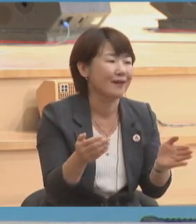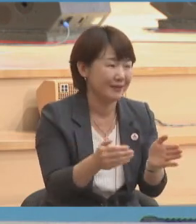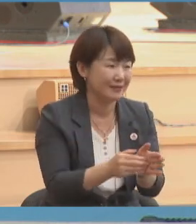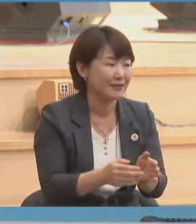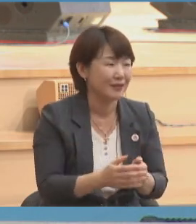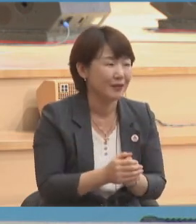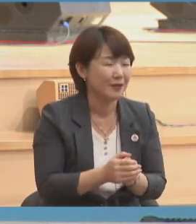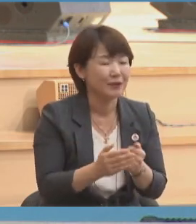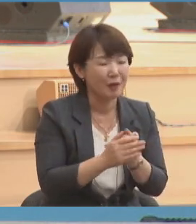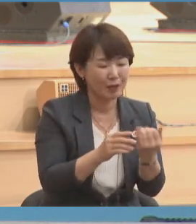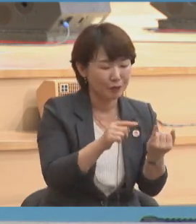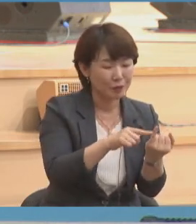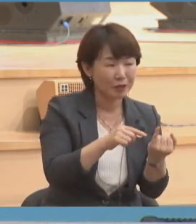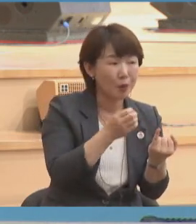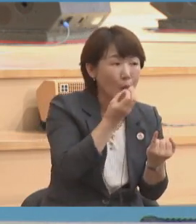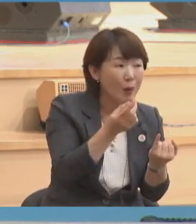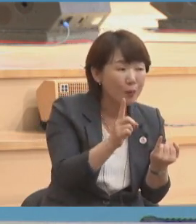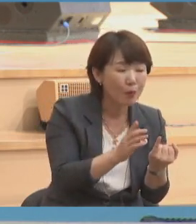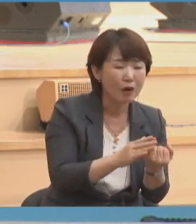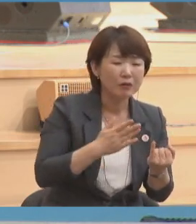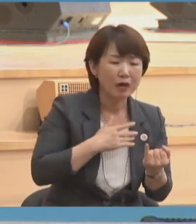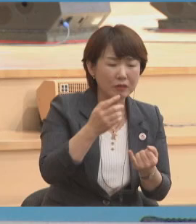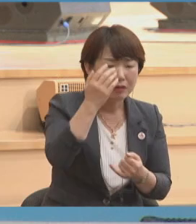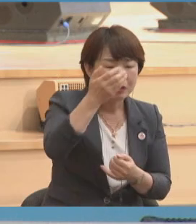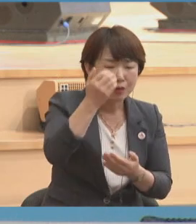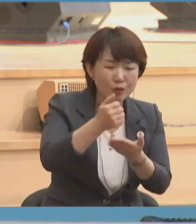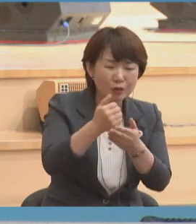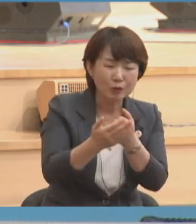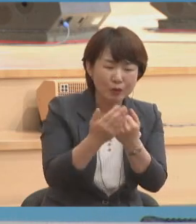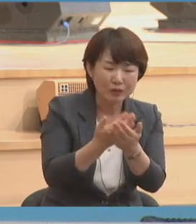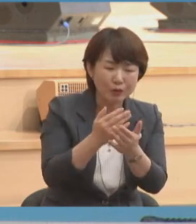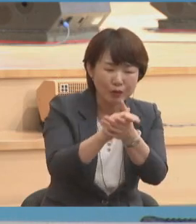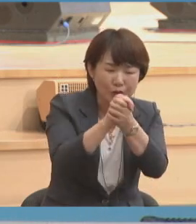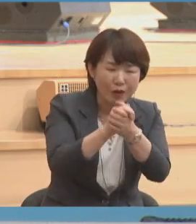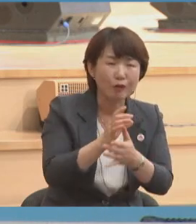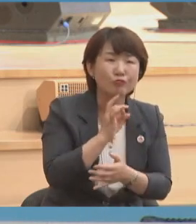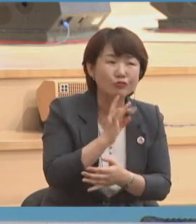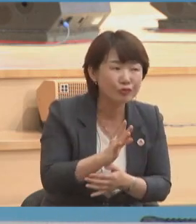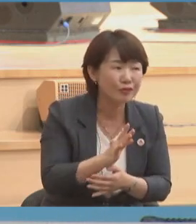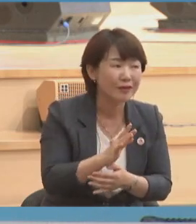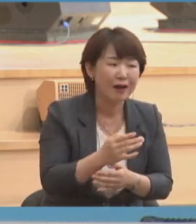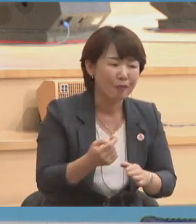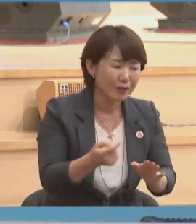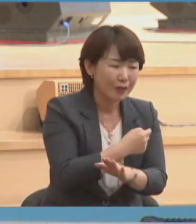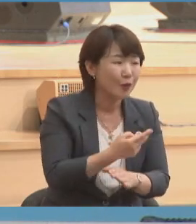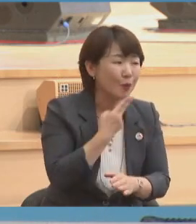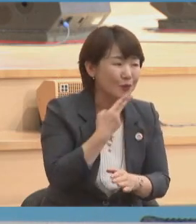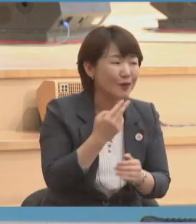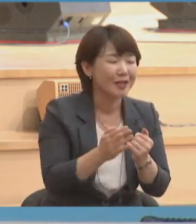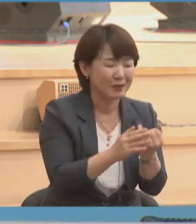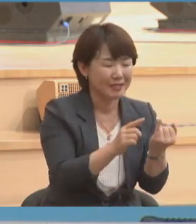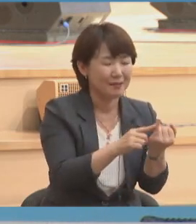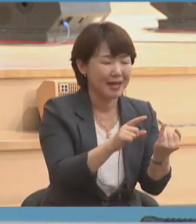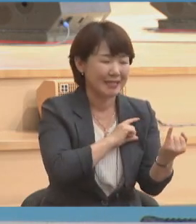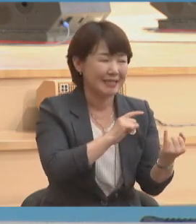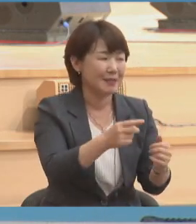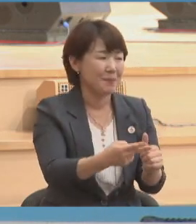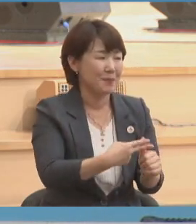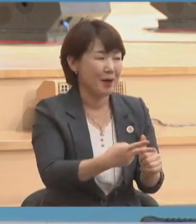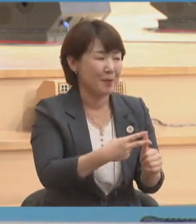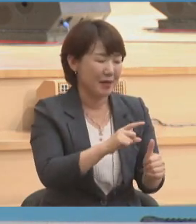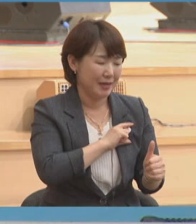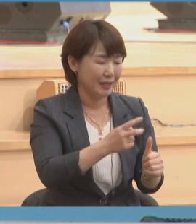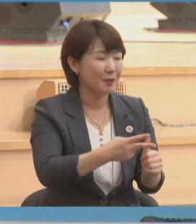나는 한 것이 기도한 것밖에 없다고, 성령의 도우심을 구한 것밖에 없다고, 그래서 자기 별명이 뭐냐면 자기